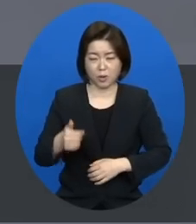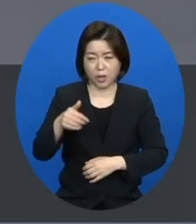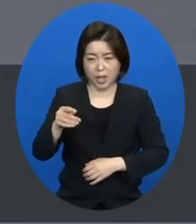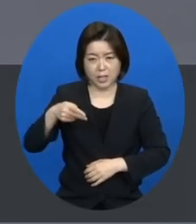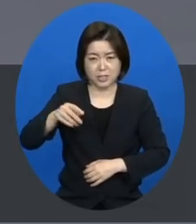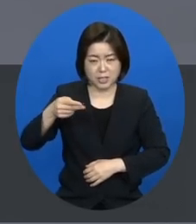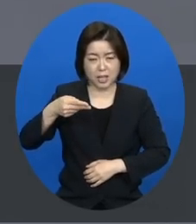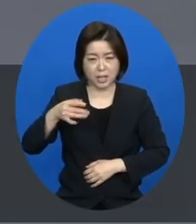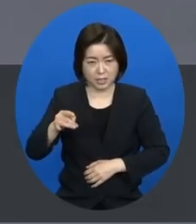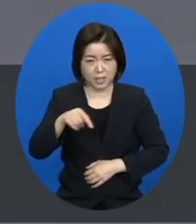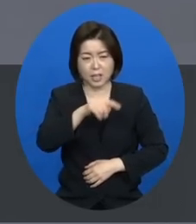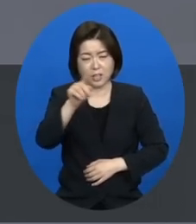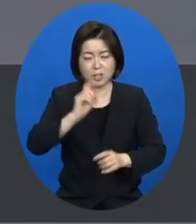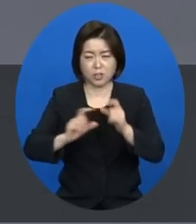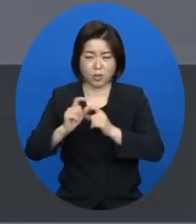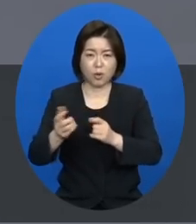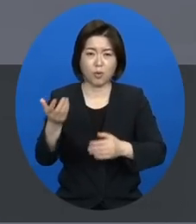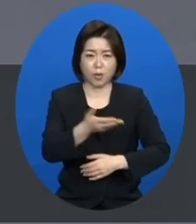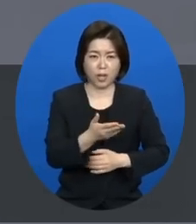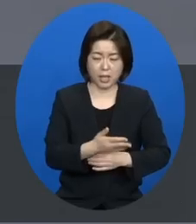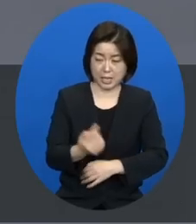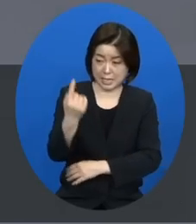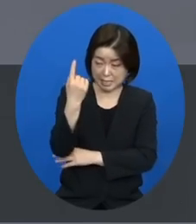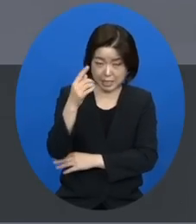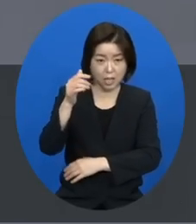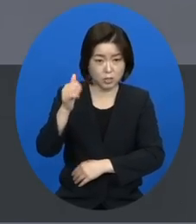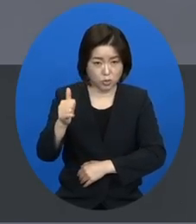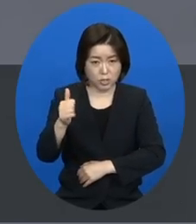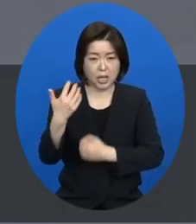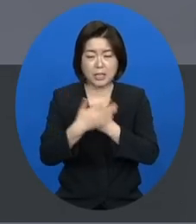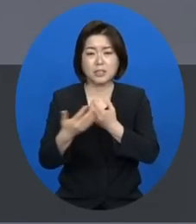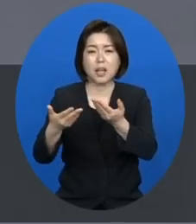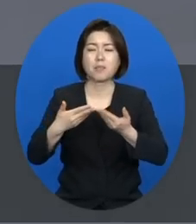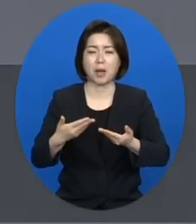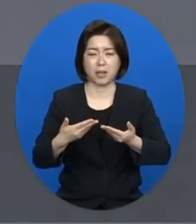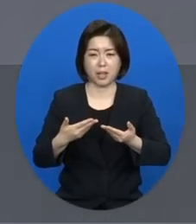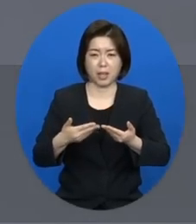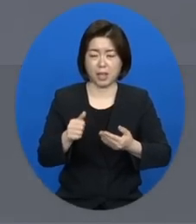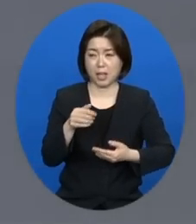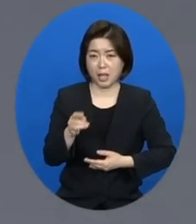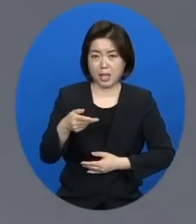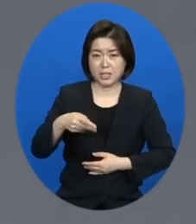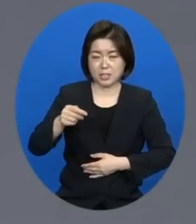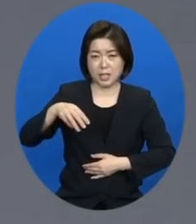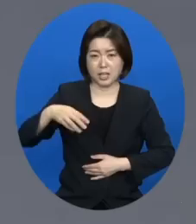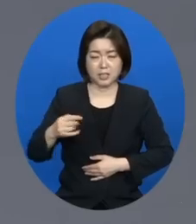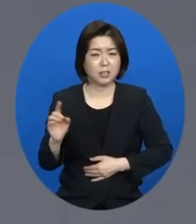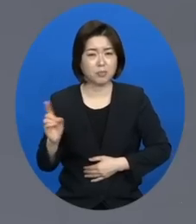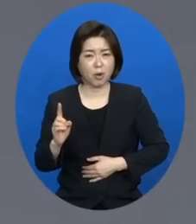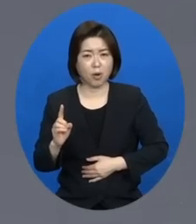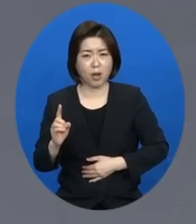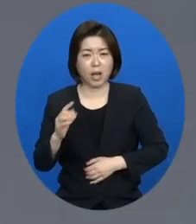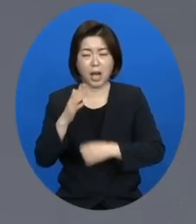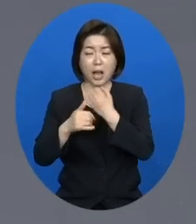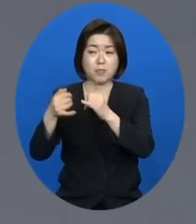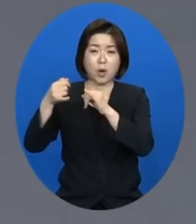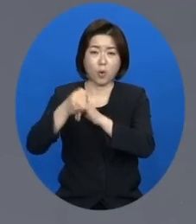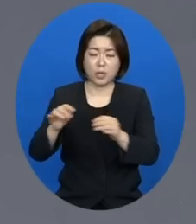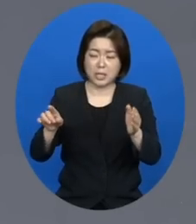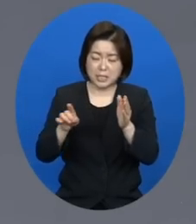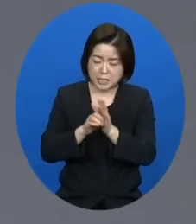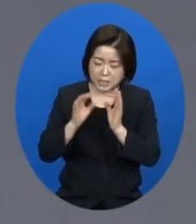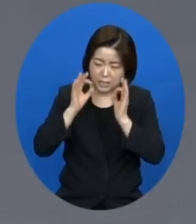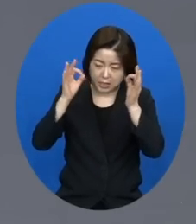더하사 간수장에게 은혜를 받게 하셨다는 것입니다. 이 헤세드는 하나님의 언약에 신실한 자에게 베푸시는